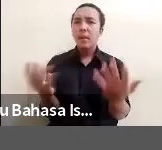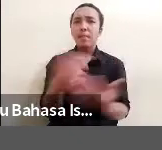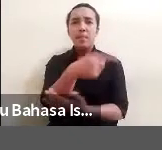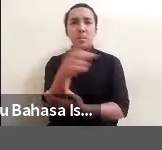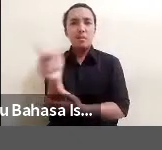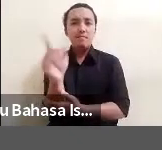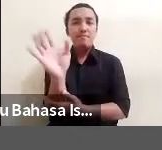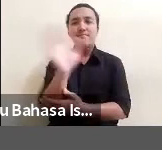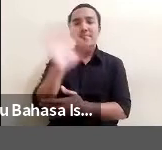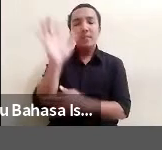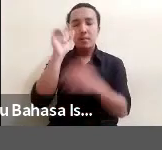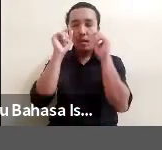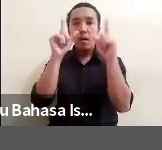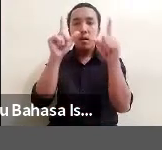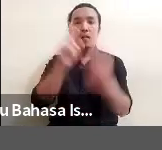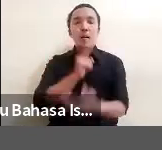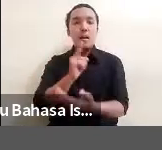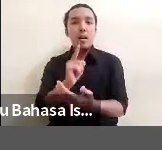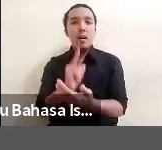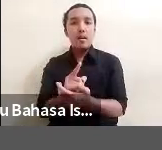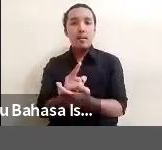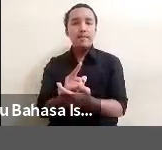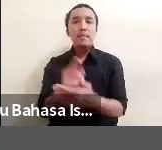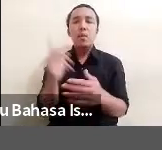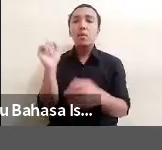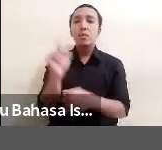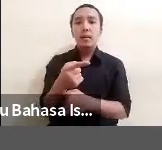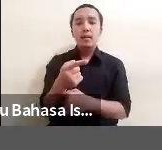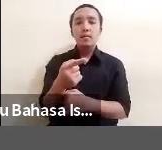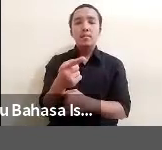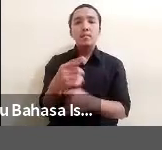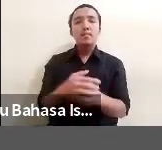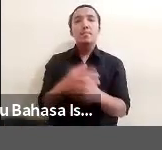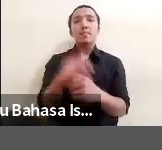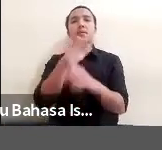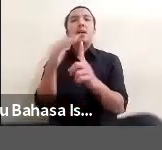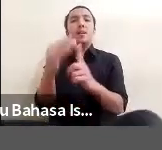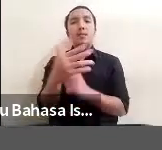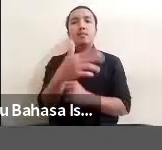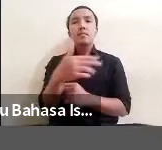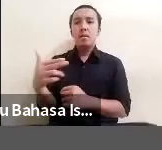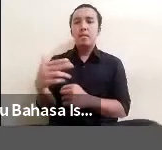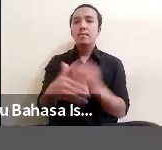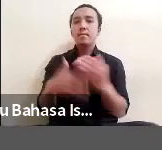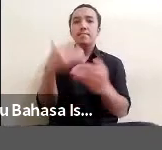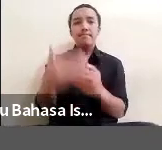kewajibannya sebagai warga negara seperti itu. Lalu kita mulai